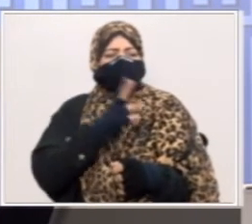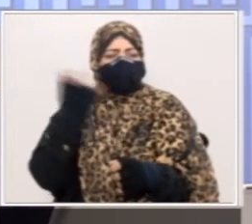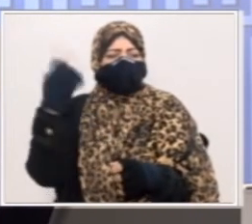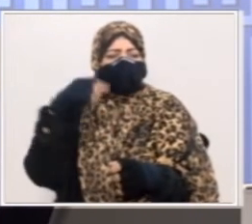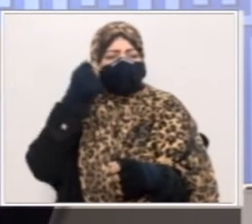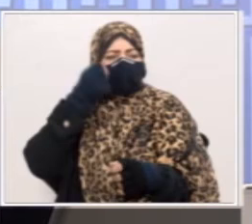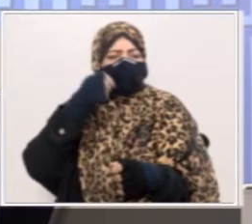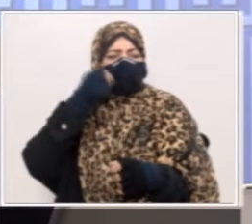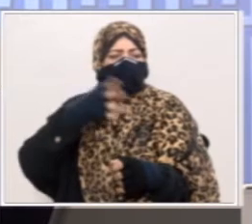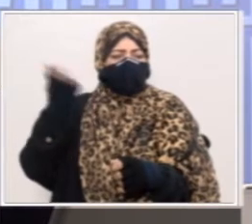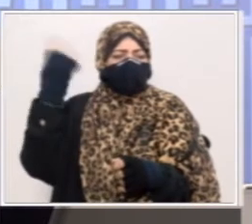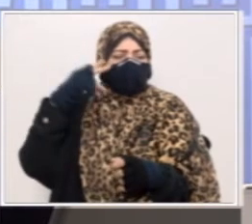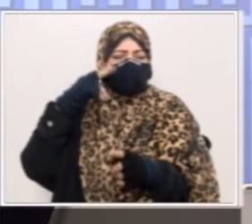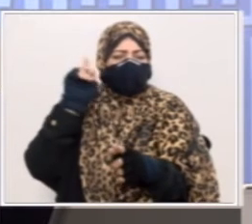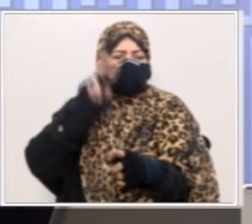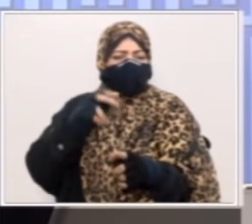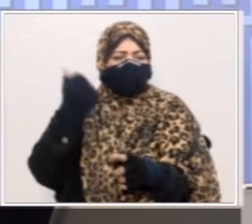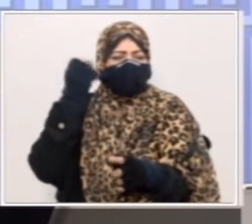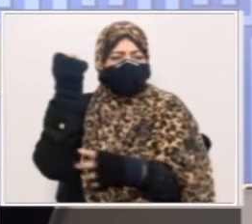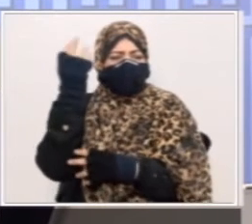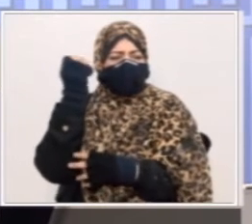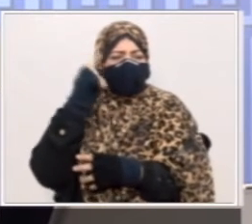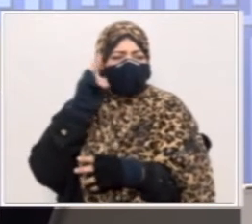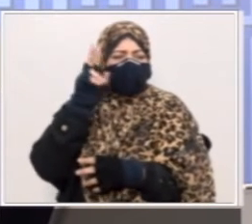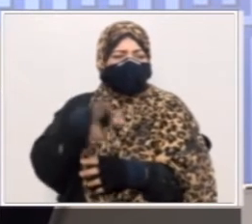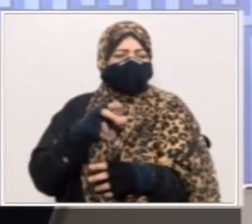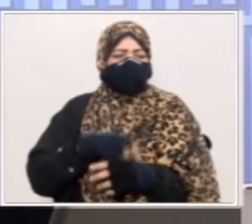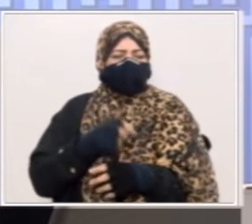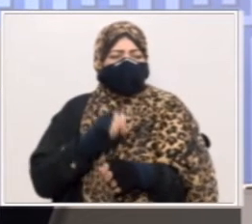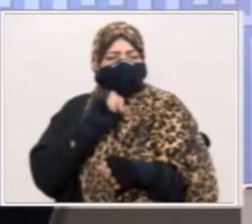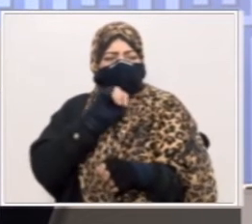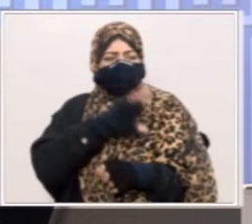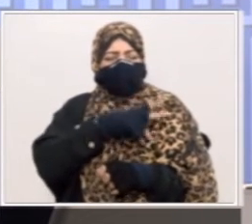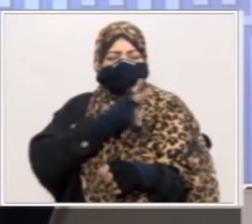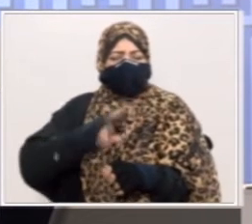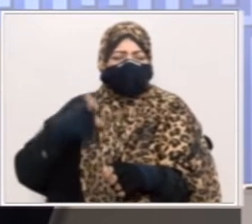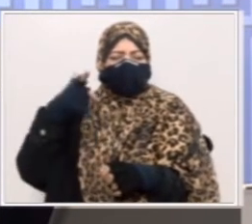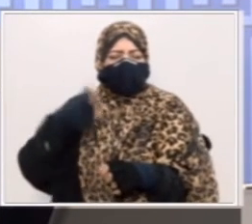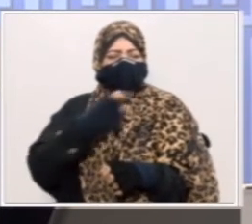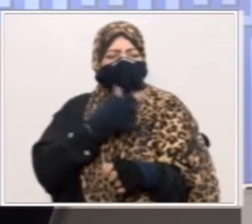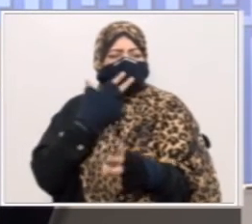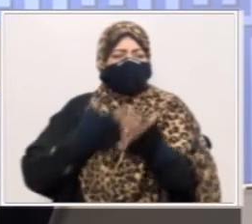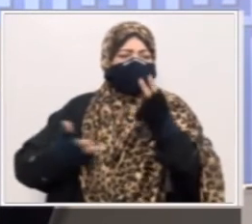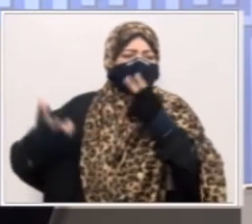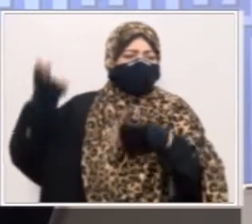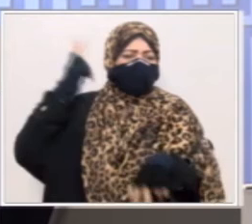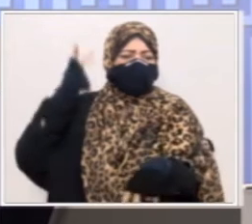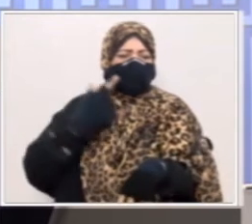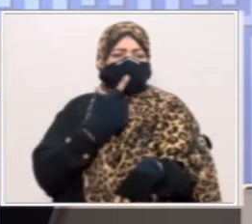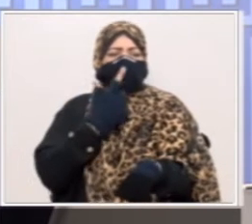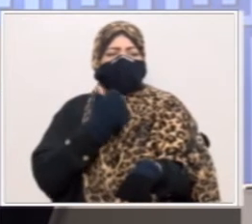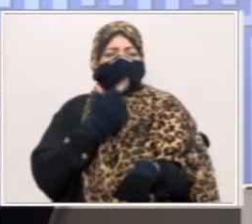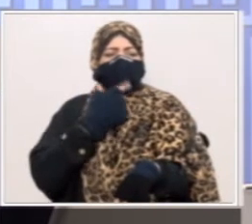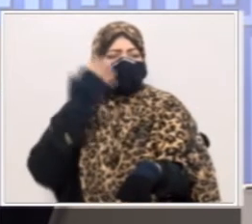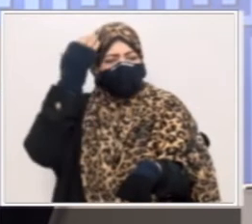الأرض فسادا، وكم قتلوا من أنفس برية، وكم قتلوا من نساء، وكم قتلوا من